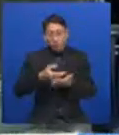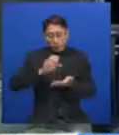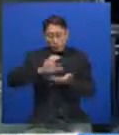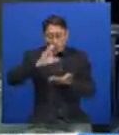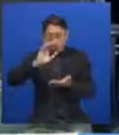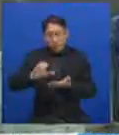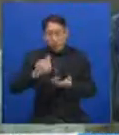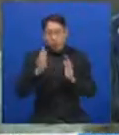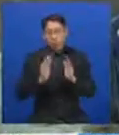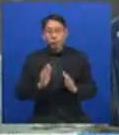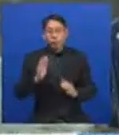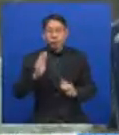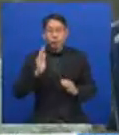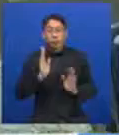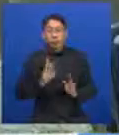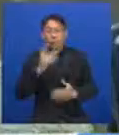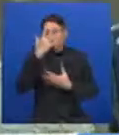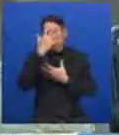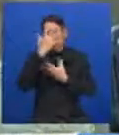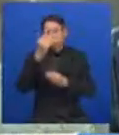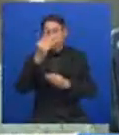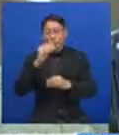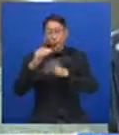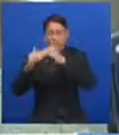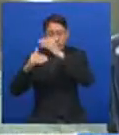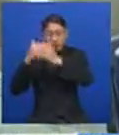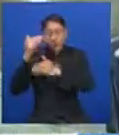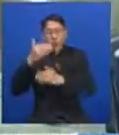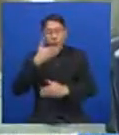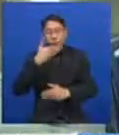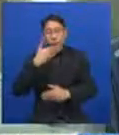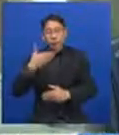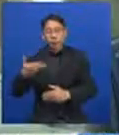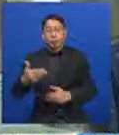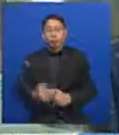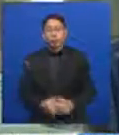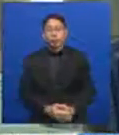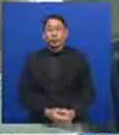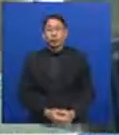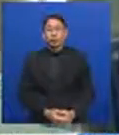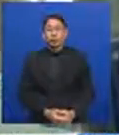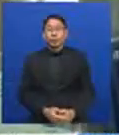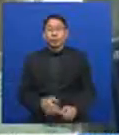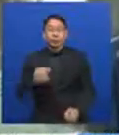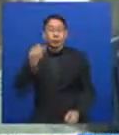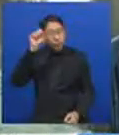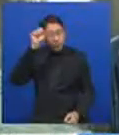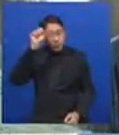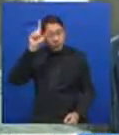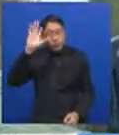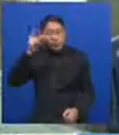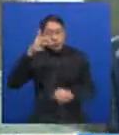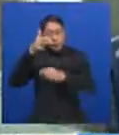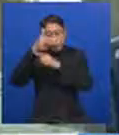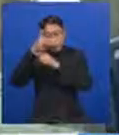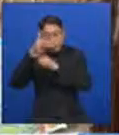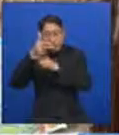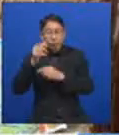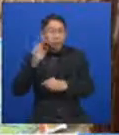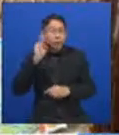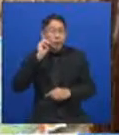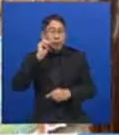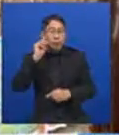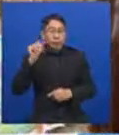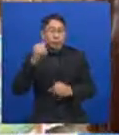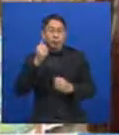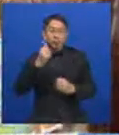หากกลุ่มแม่บ้านเกษตรกรมีความต้องการที่จะพัฒนาต่อไปสุภชัยคันสินหาถ่ายภาพมยุรีมีเพชร